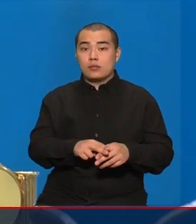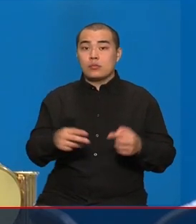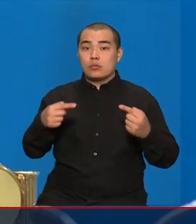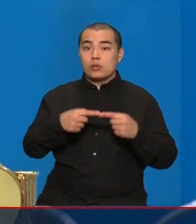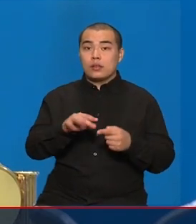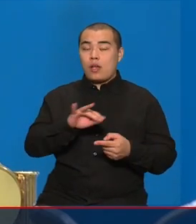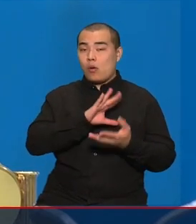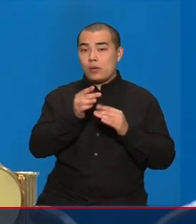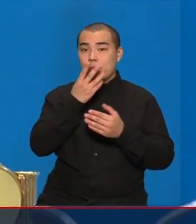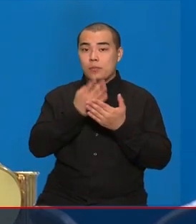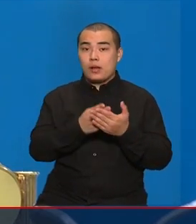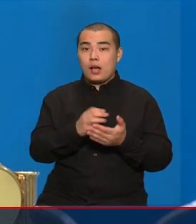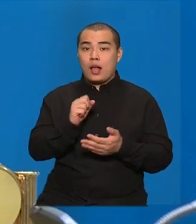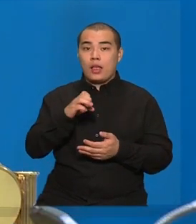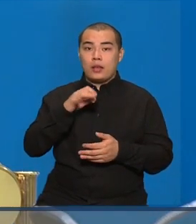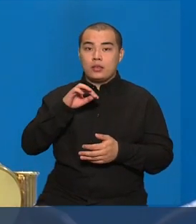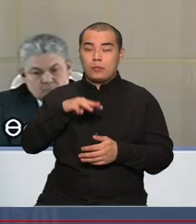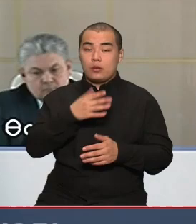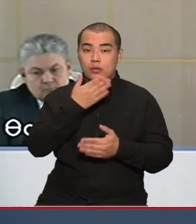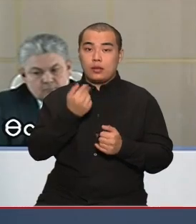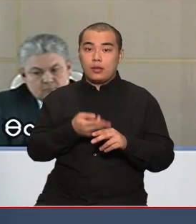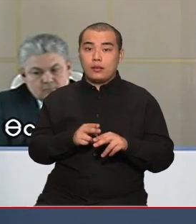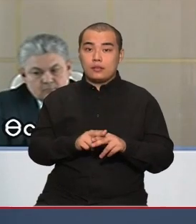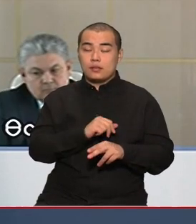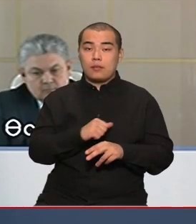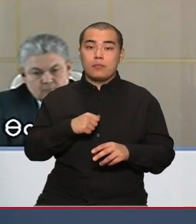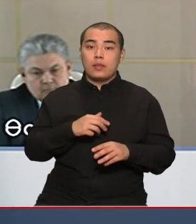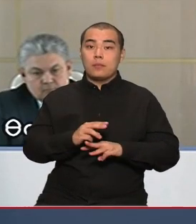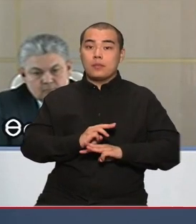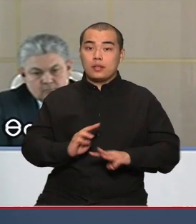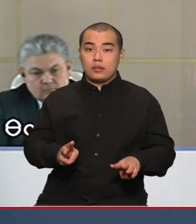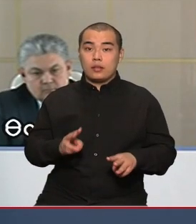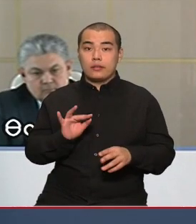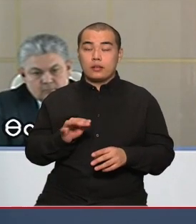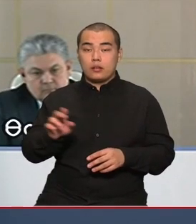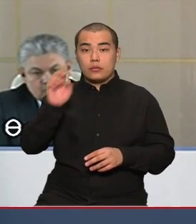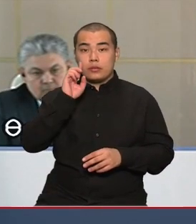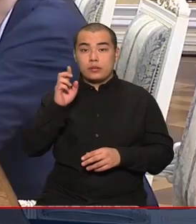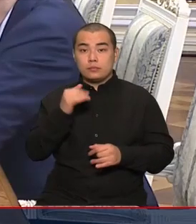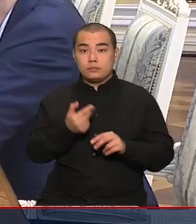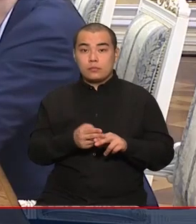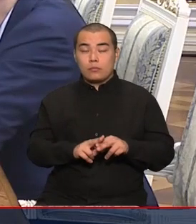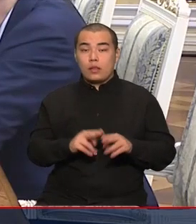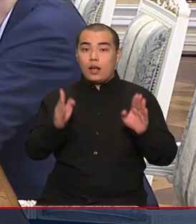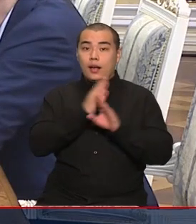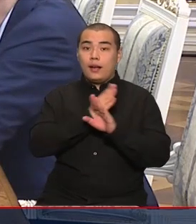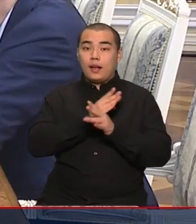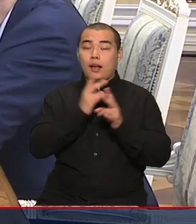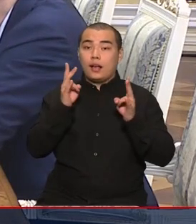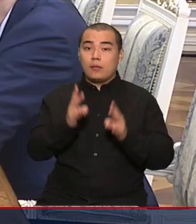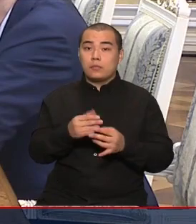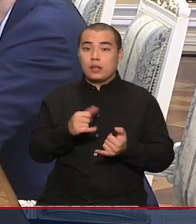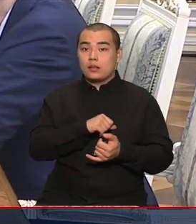тұрақты байланыс алгоритмі жоқ. Тиісті министрлік еліміздің табиғи апаттарға